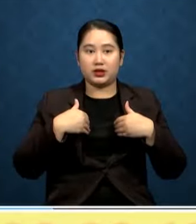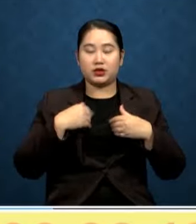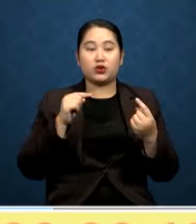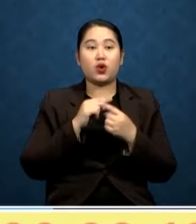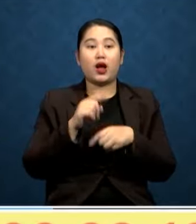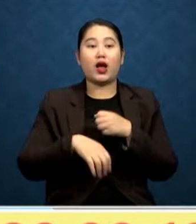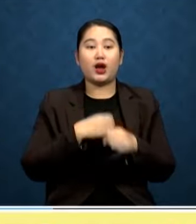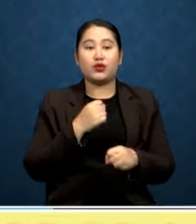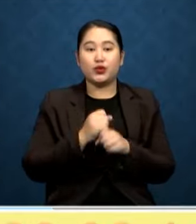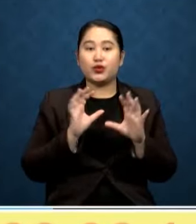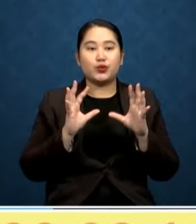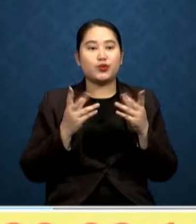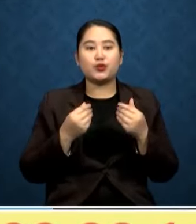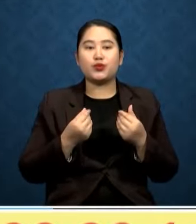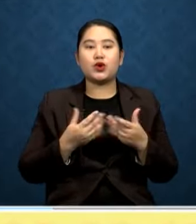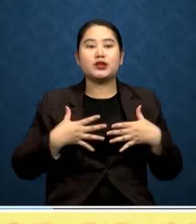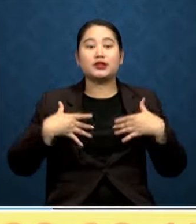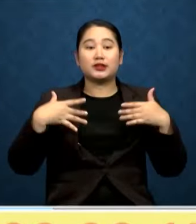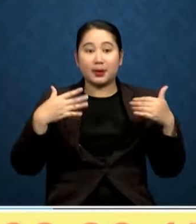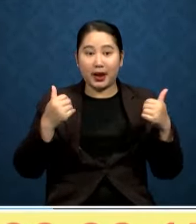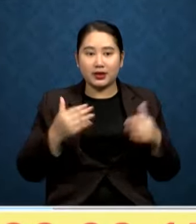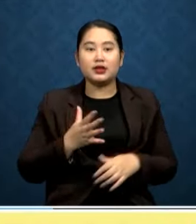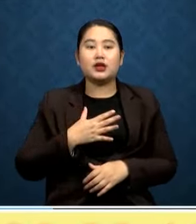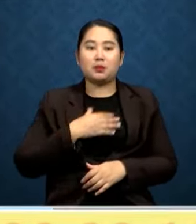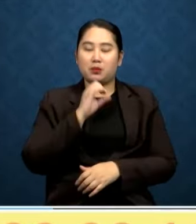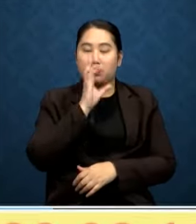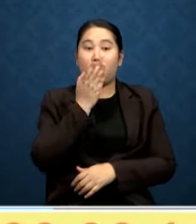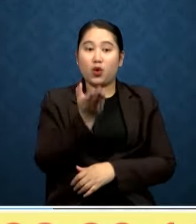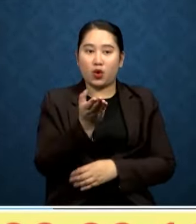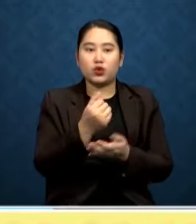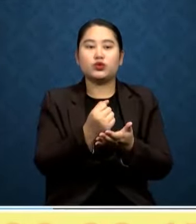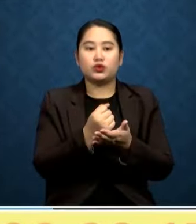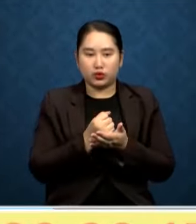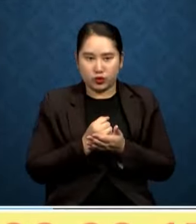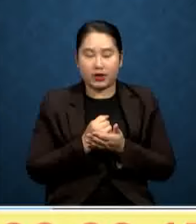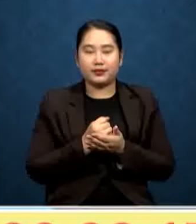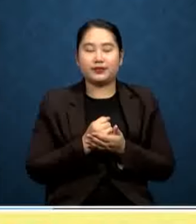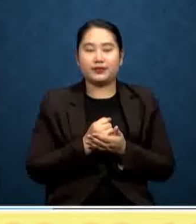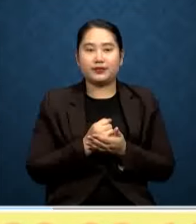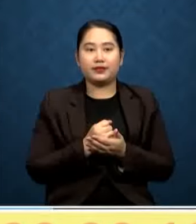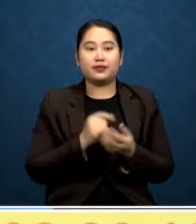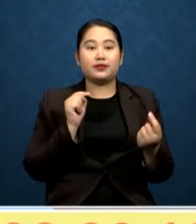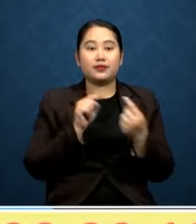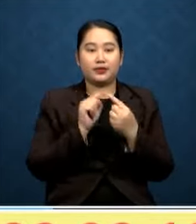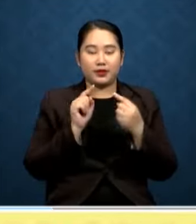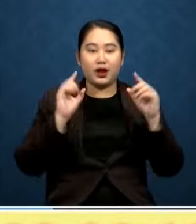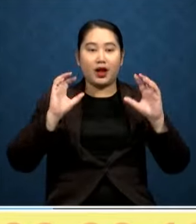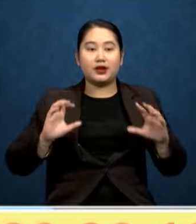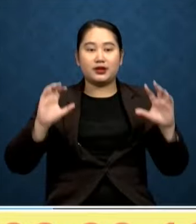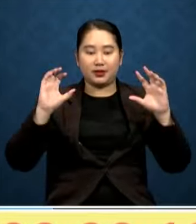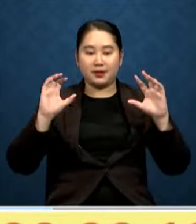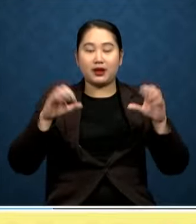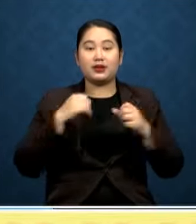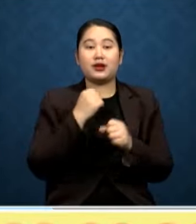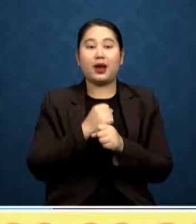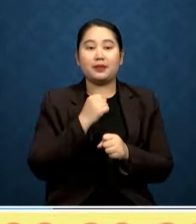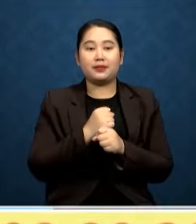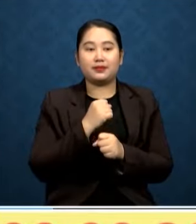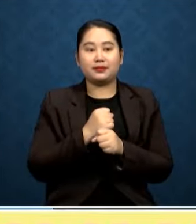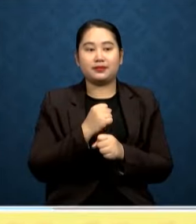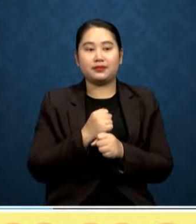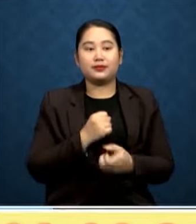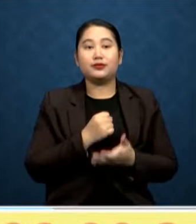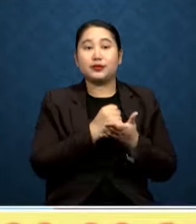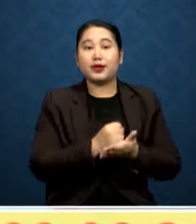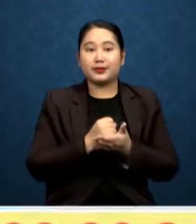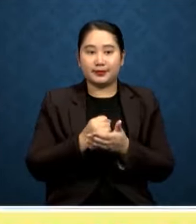เกษียณอย่างมีความสุขดิฉันจึงใคร่ขอความเห็นใจผ่านท่านประธานนะคะไปยังรัฐบาลได้ดำเนินการในส่วนที่